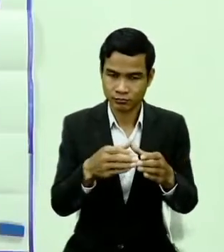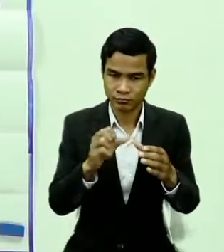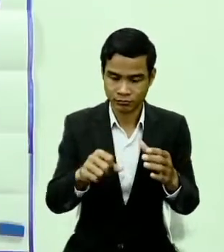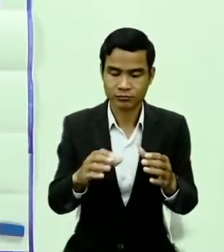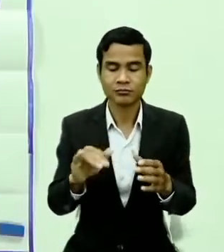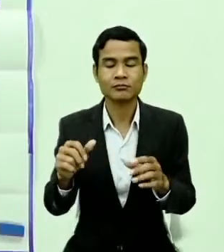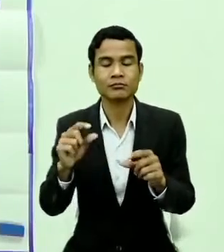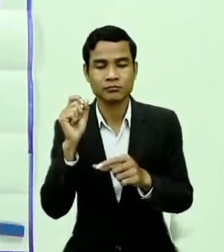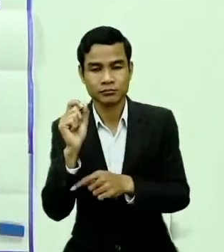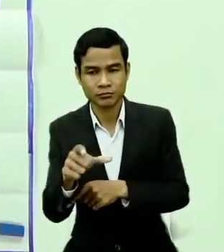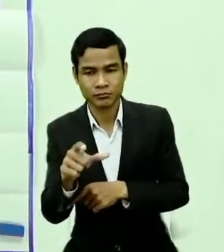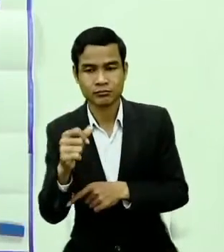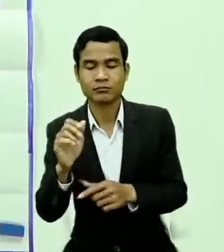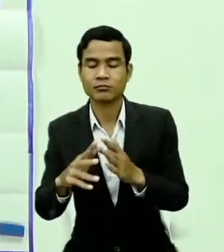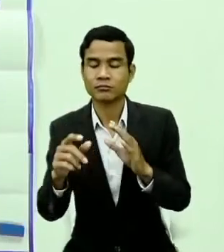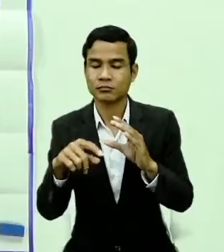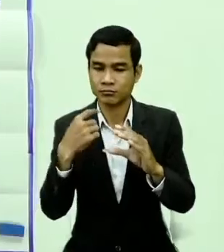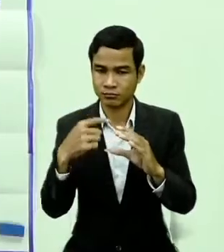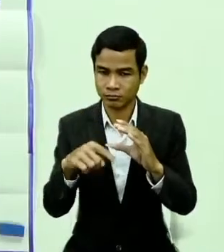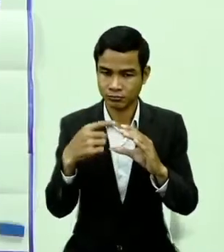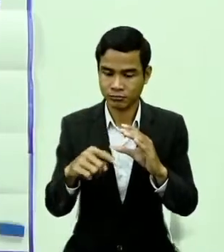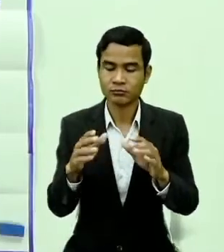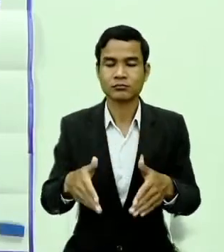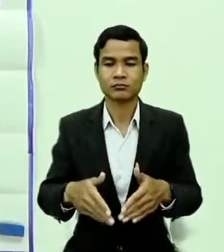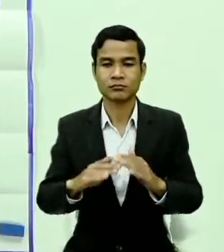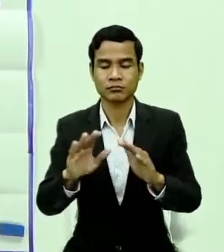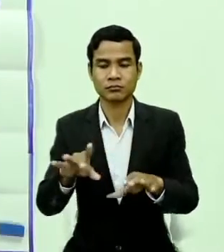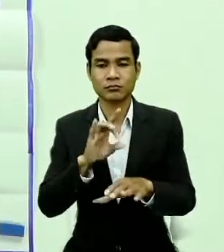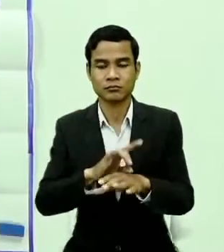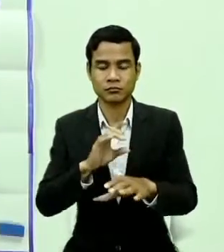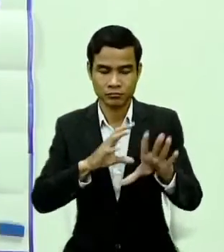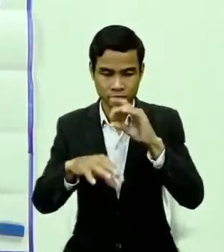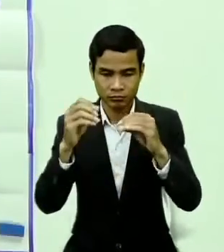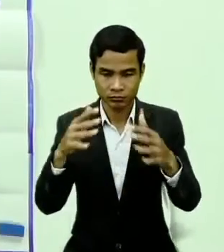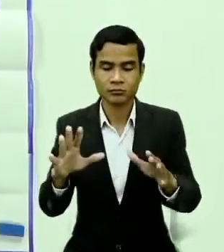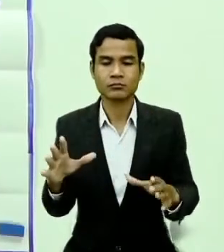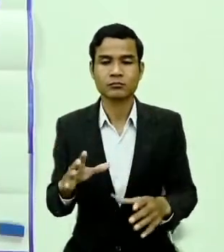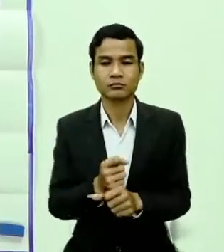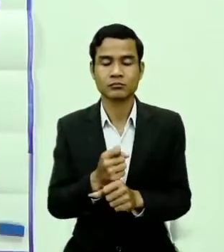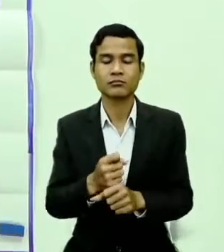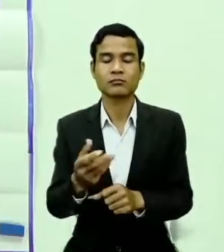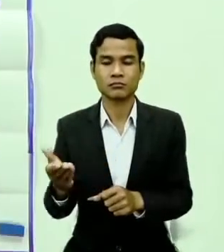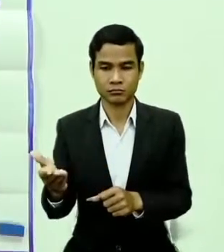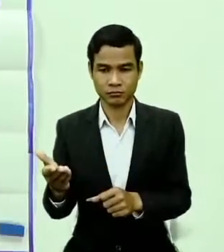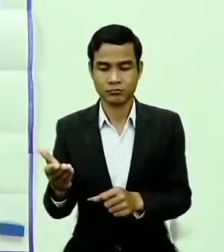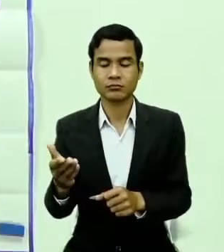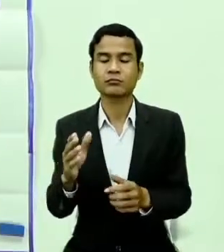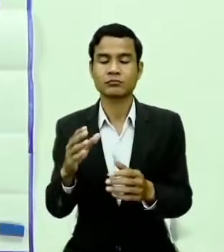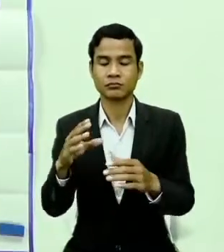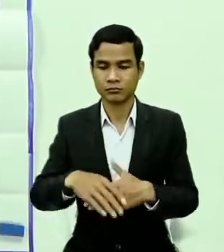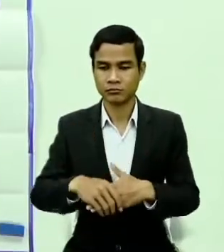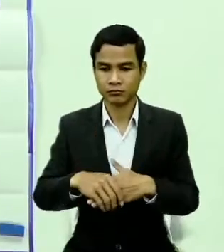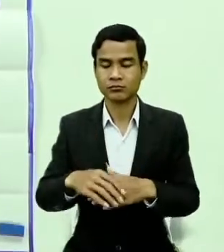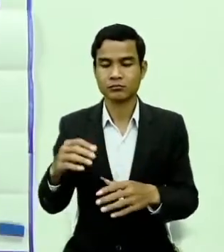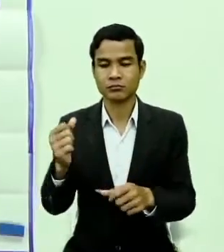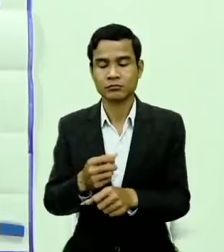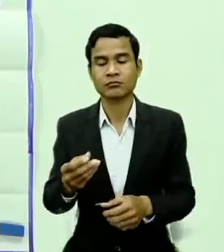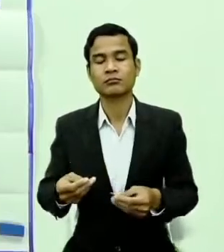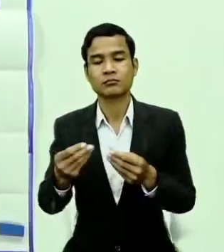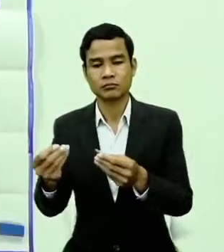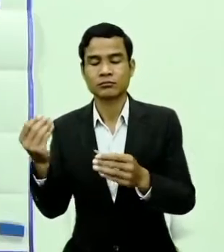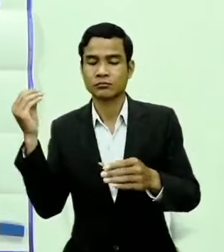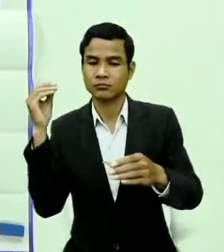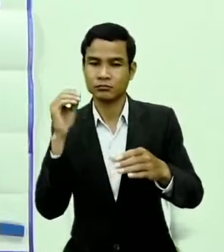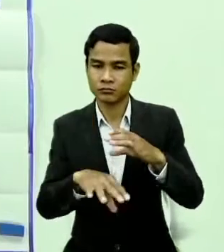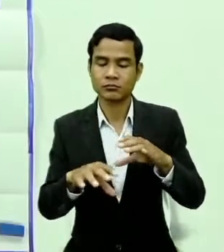có group messenger đại lục rưu nạ group bằng cả nhưng chắc nó phải để riêng chóp bộ mạ dương nâng tận lệ sẽ lật cách ca để kỳ thư hơi cho tôi không